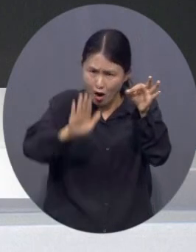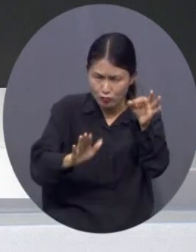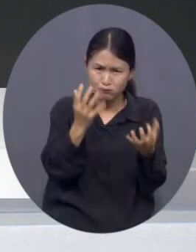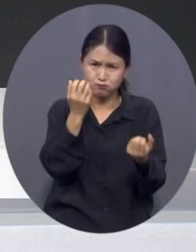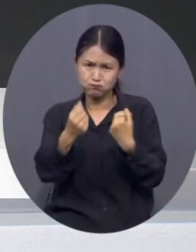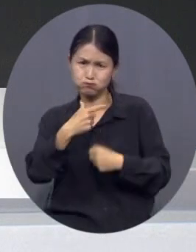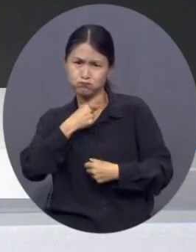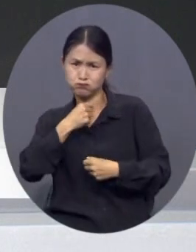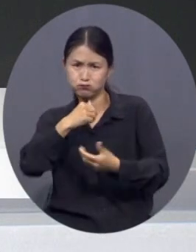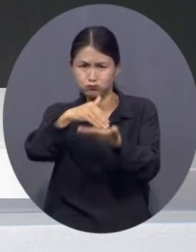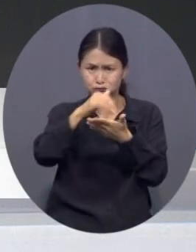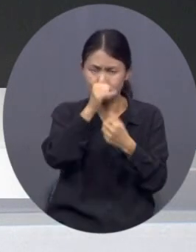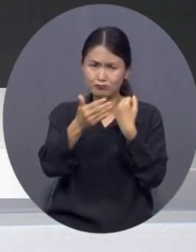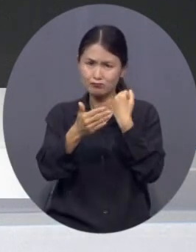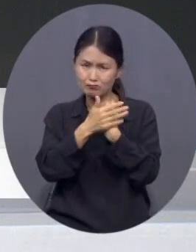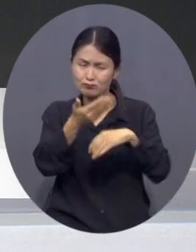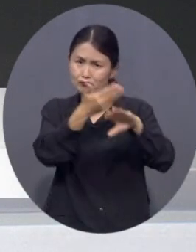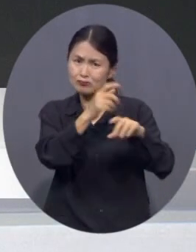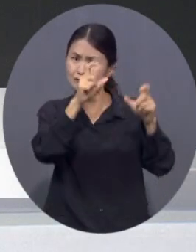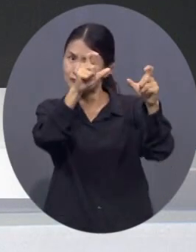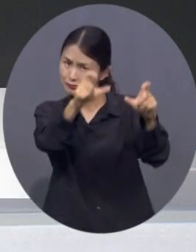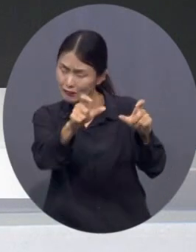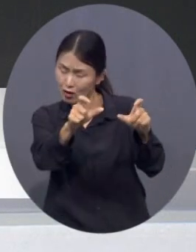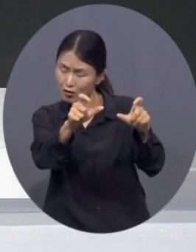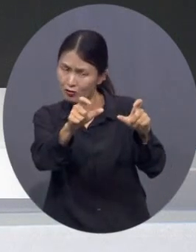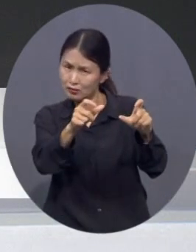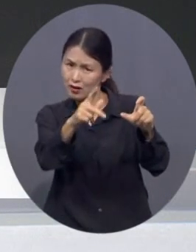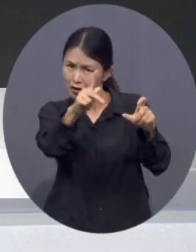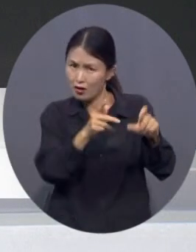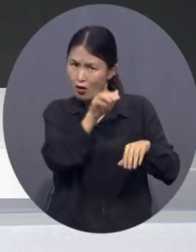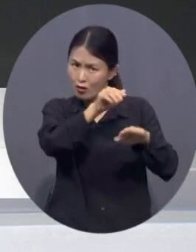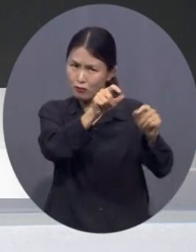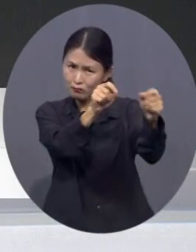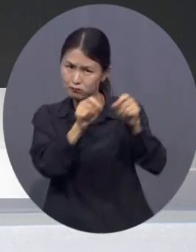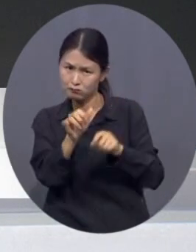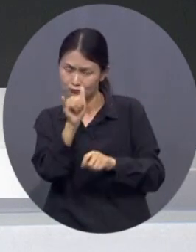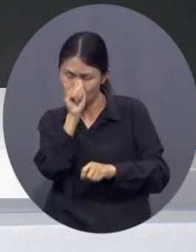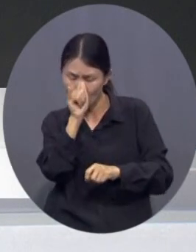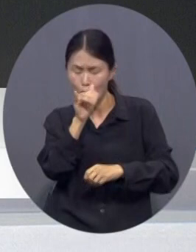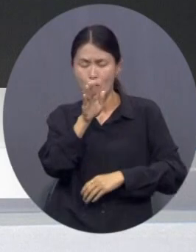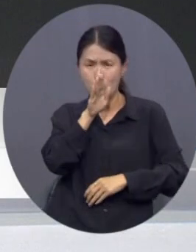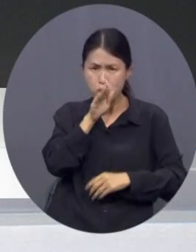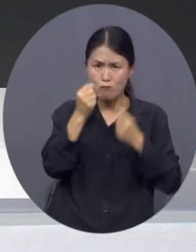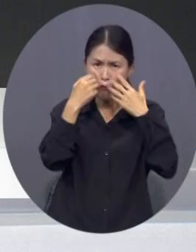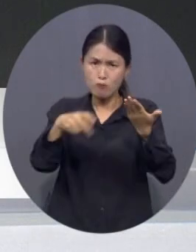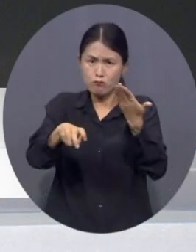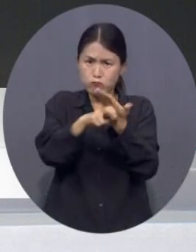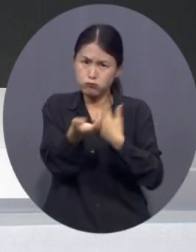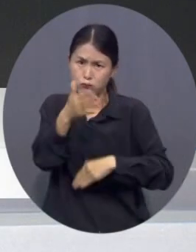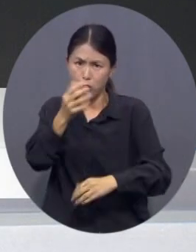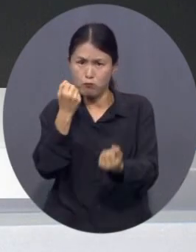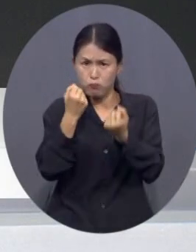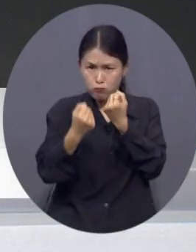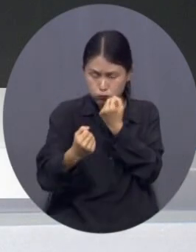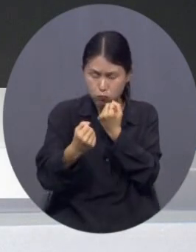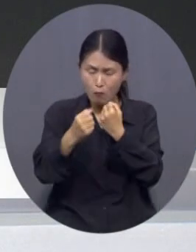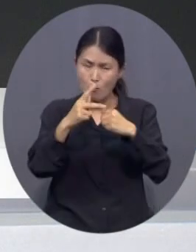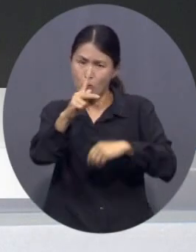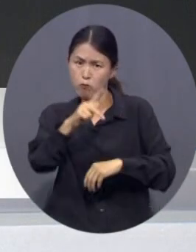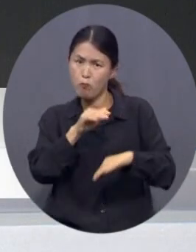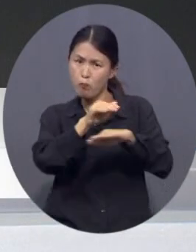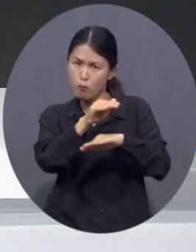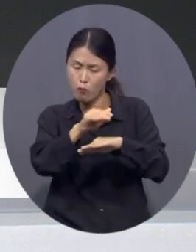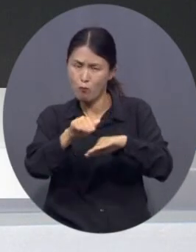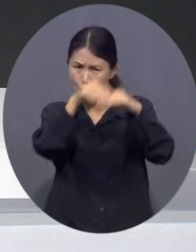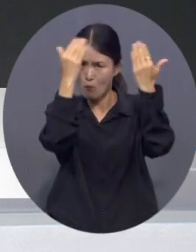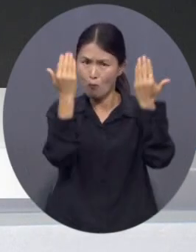지역에 등록된 렌터카들까지 동원되고 있습니다. 엄연히 불법 영업인데 이런 차량들이 단속에서